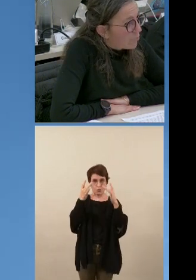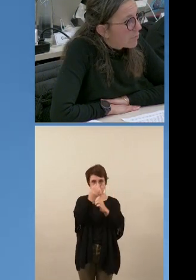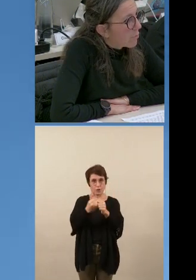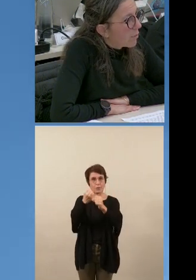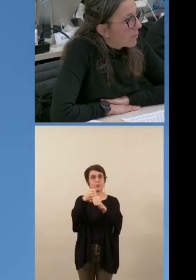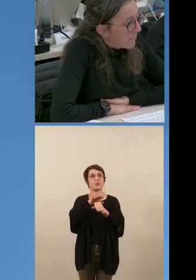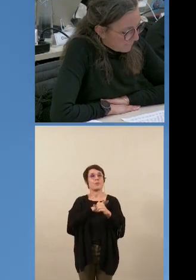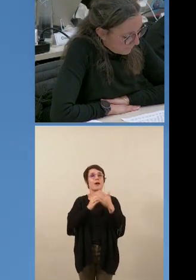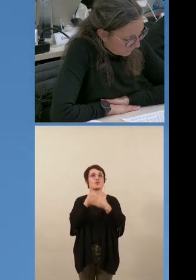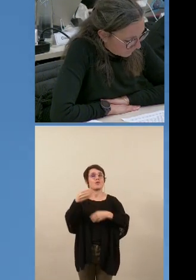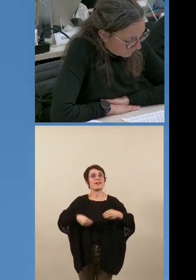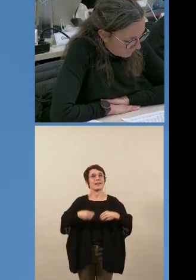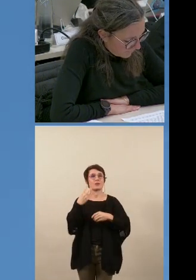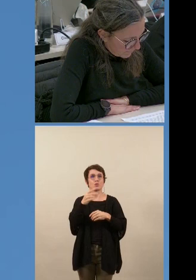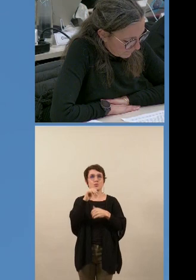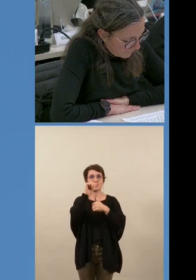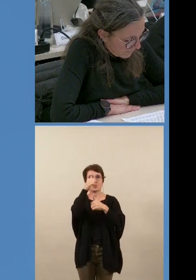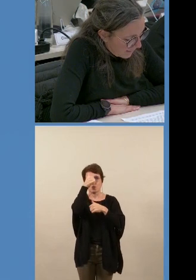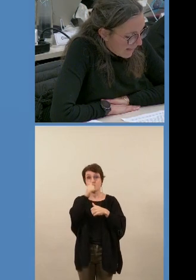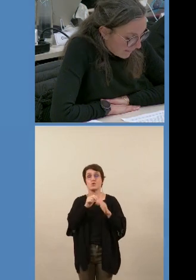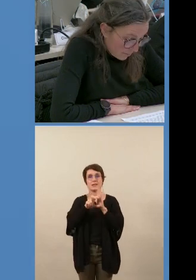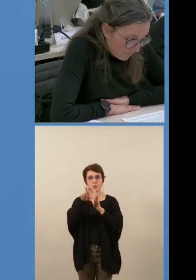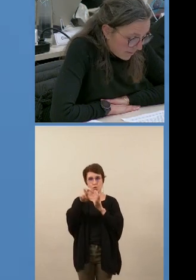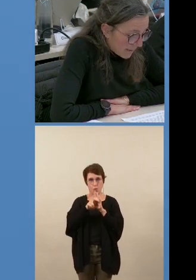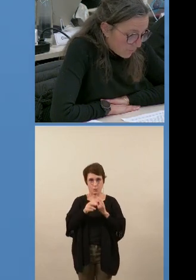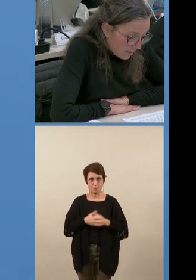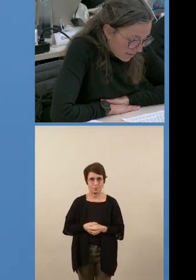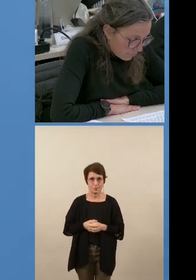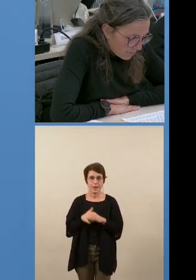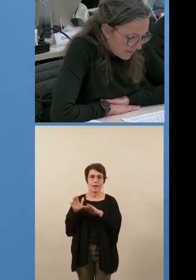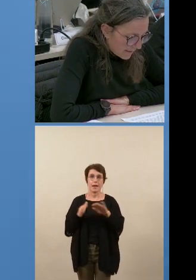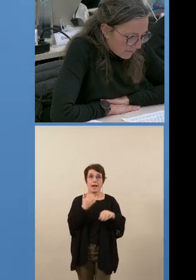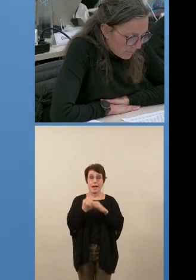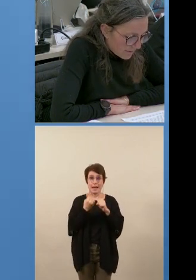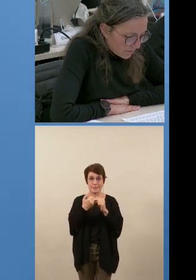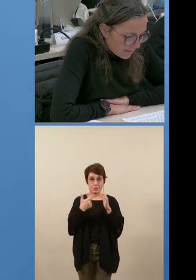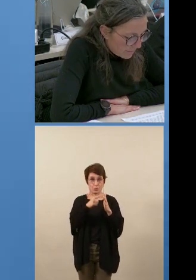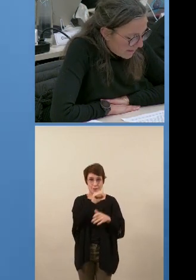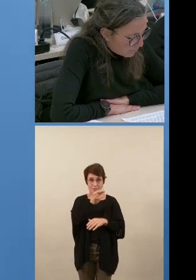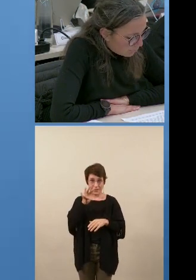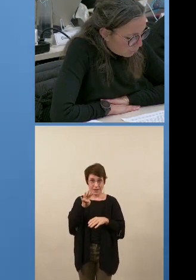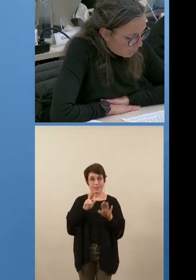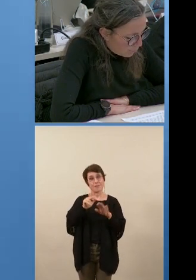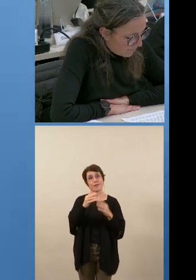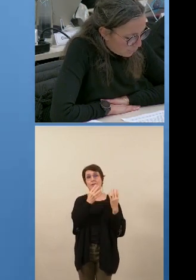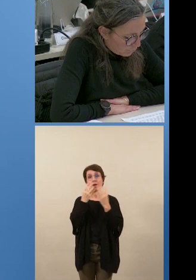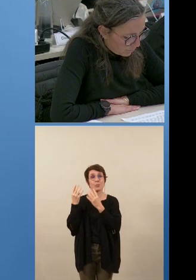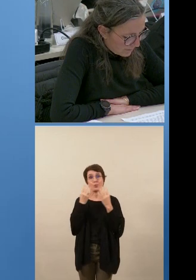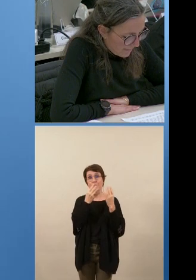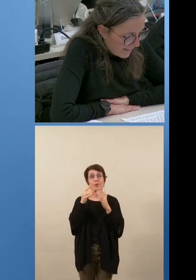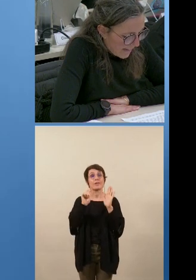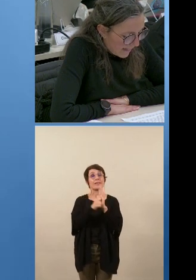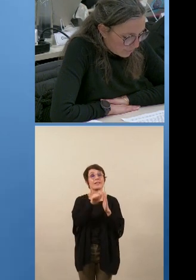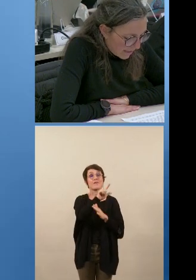du Musée de Grenoble l'année 2024 sera bien sûr celle des 80 ans de la libération de Grenoble le 22